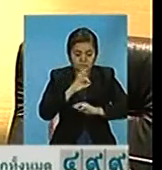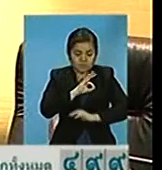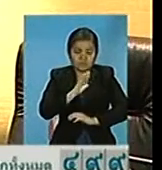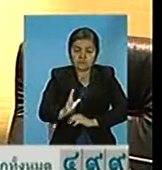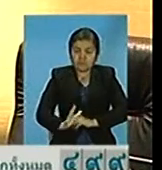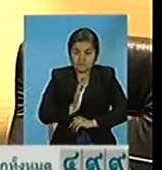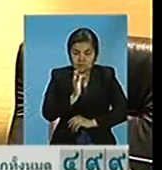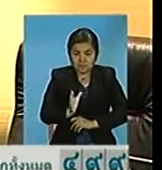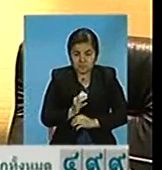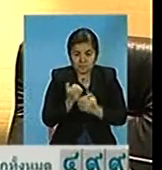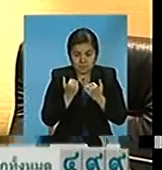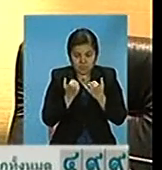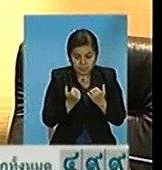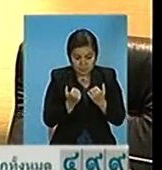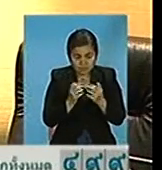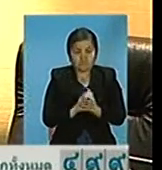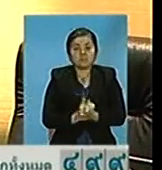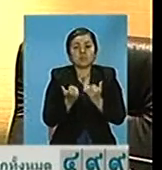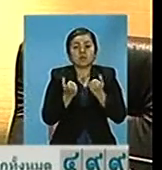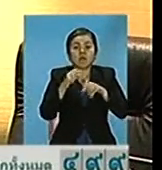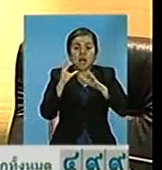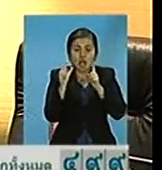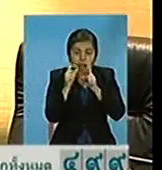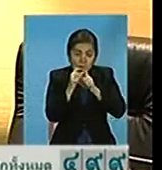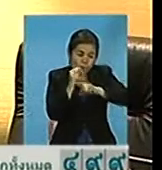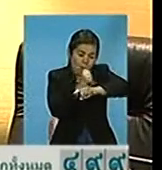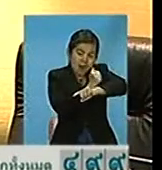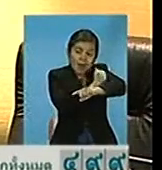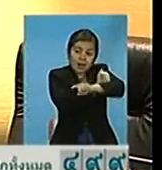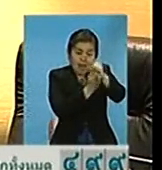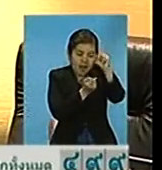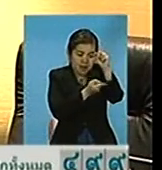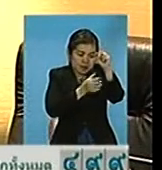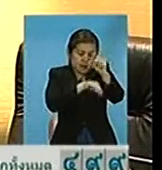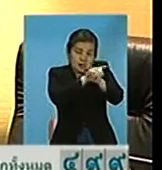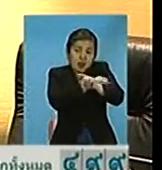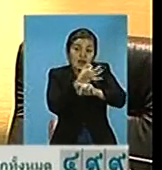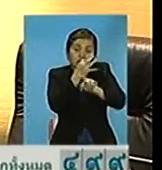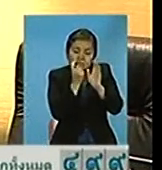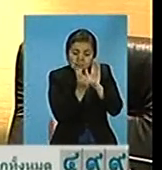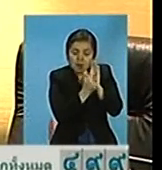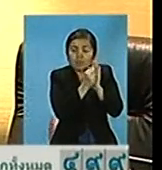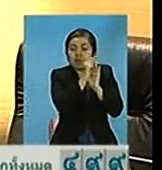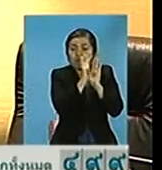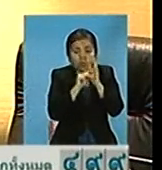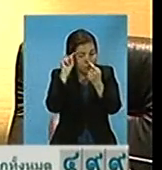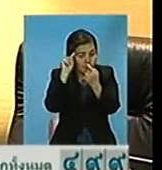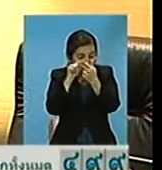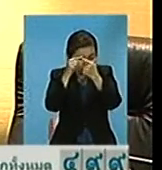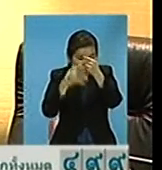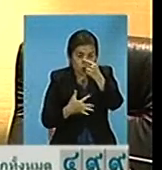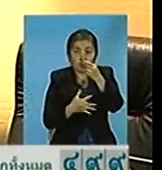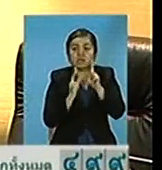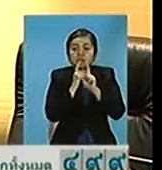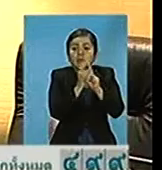ว่าที่เราไม่ได้บัญญัติคำว่าแรงงานชาวสวนยางเข้าไว้และไม่ได้เขียนไว้ในวัตถุประสงค์มาตรา8